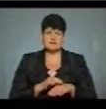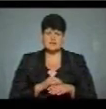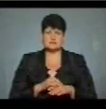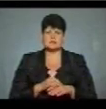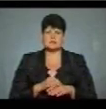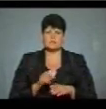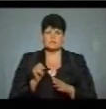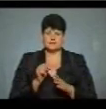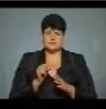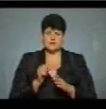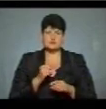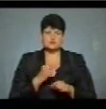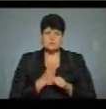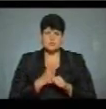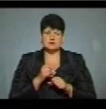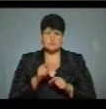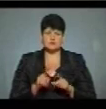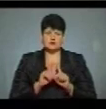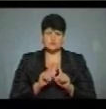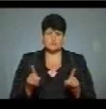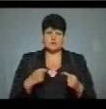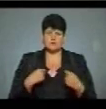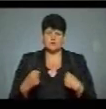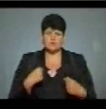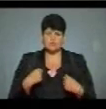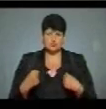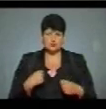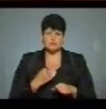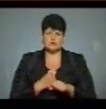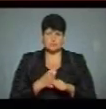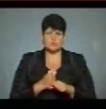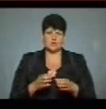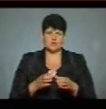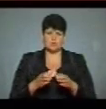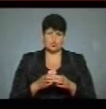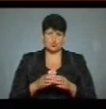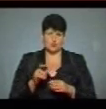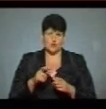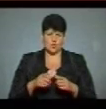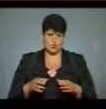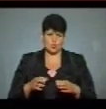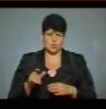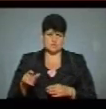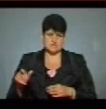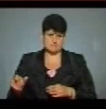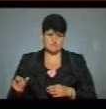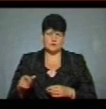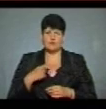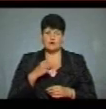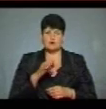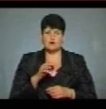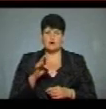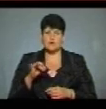ушкодження вчинене способом, що має характер особливого мучення або вчинене групою осіб. За словами Ольги Романів, ця